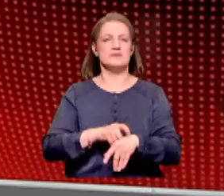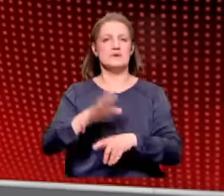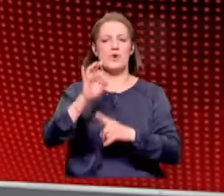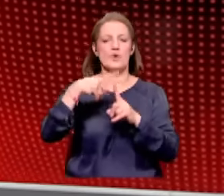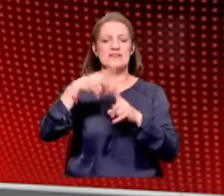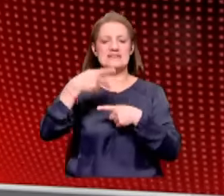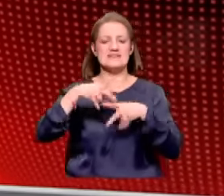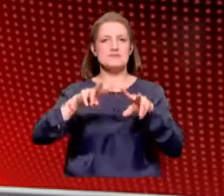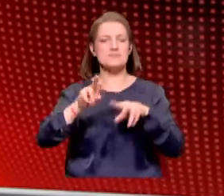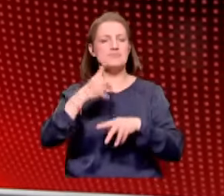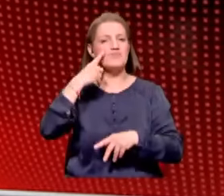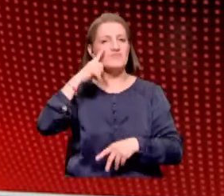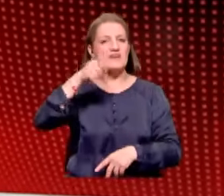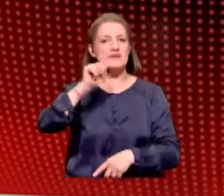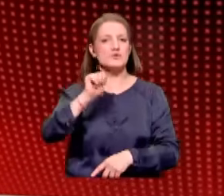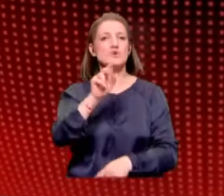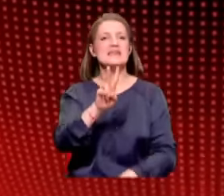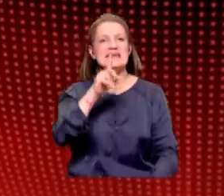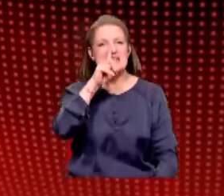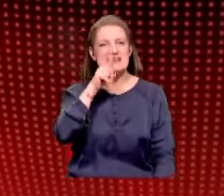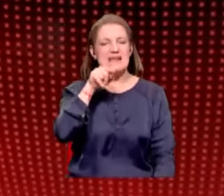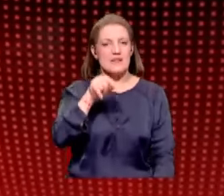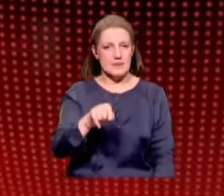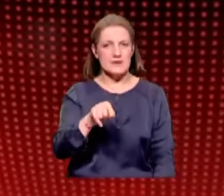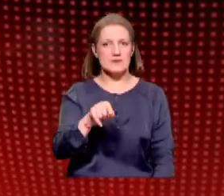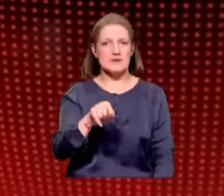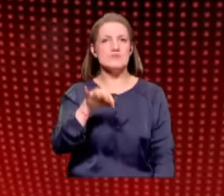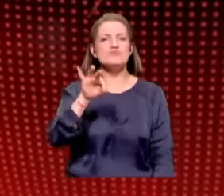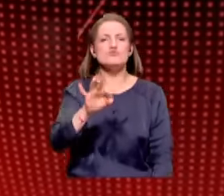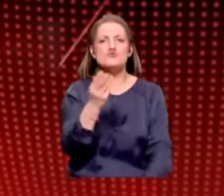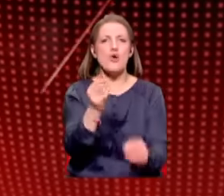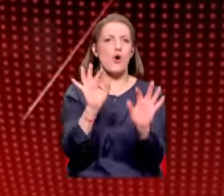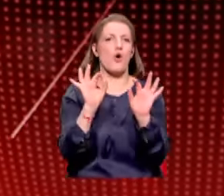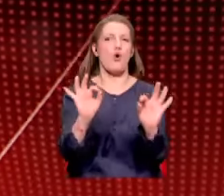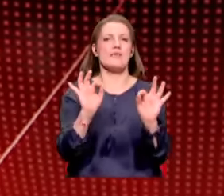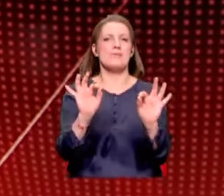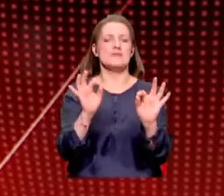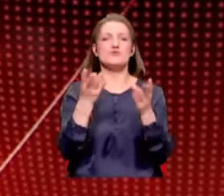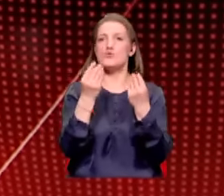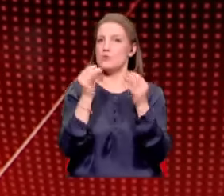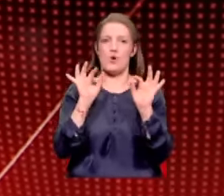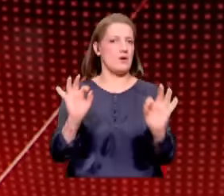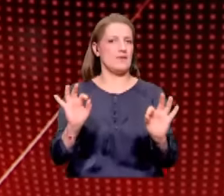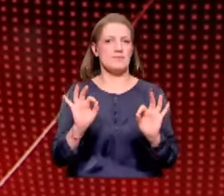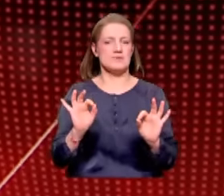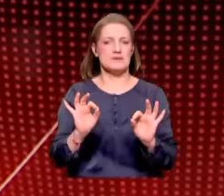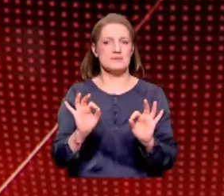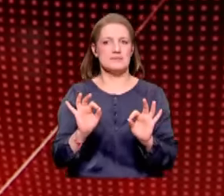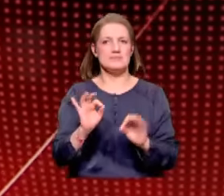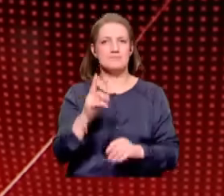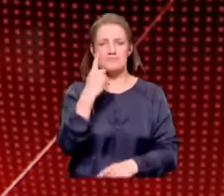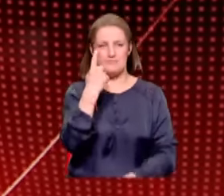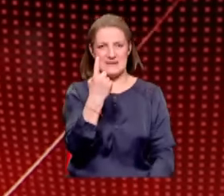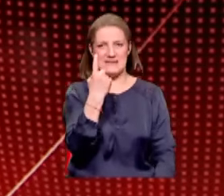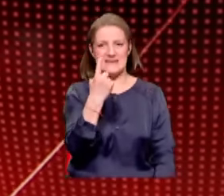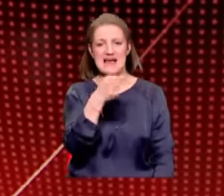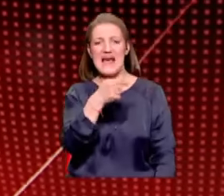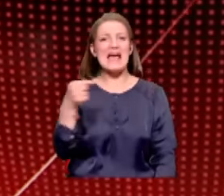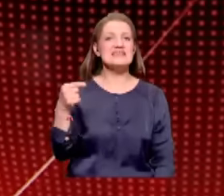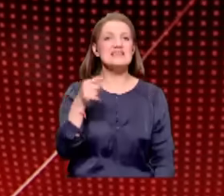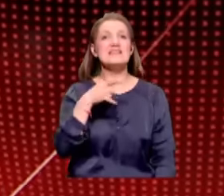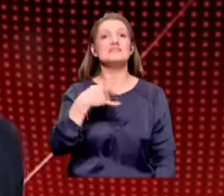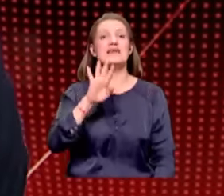otizm farkındalık günü, 2 Nisan otizm farkındalık günü. Bu çok önemli. Çok önemli. Bir defa bir eksiklik